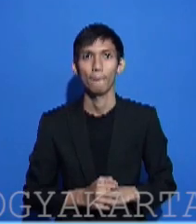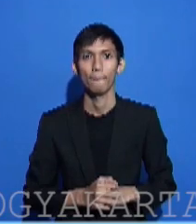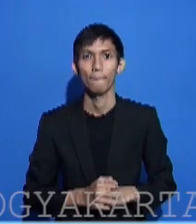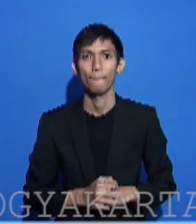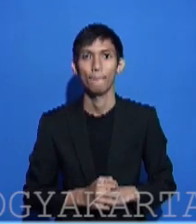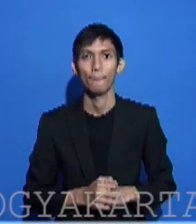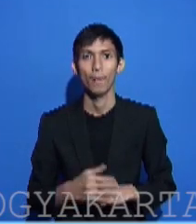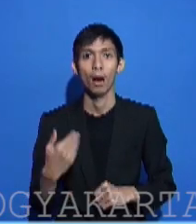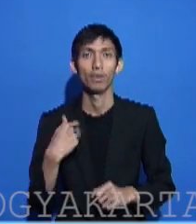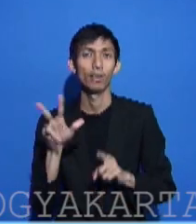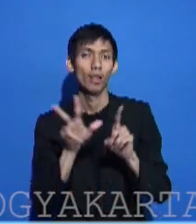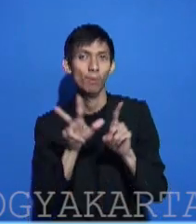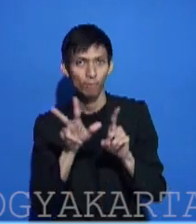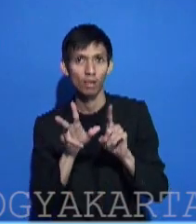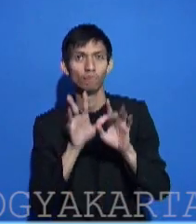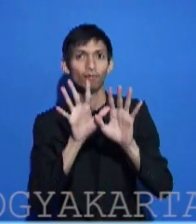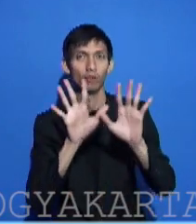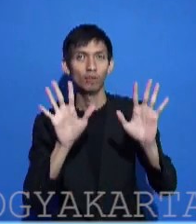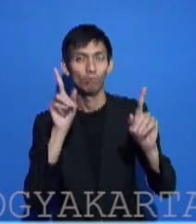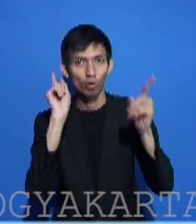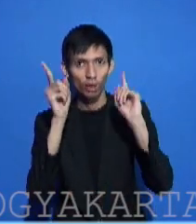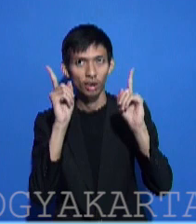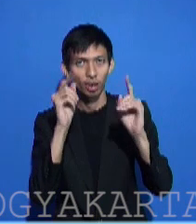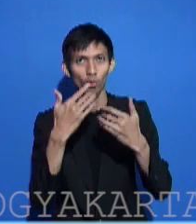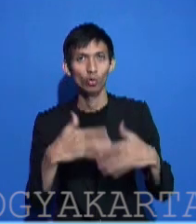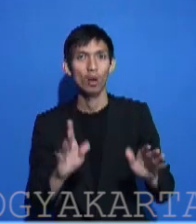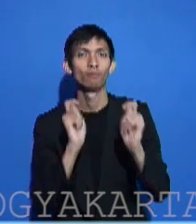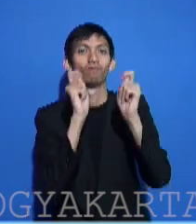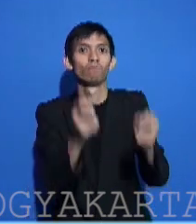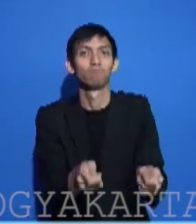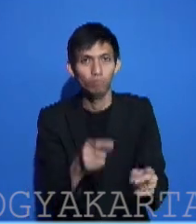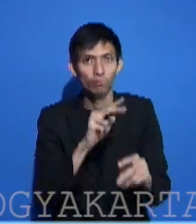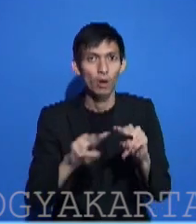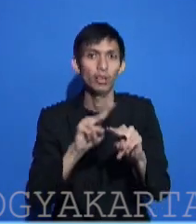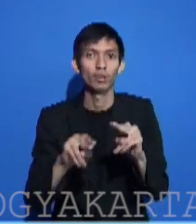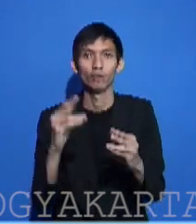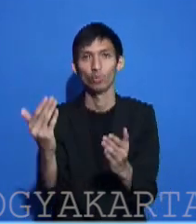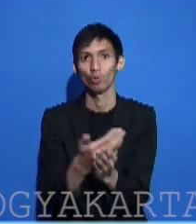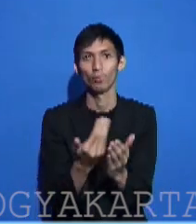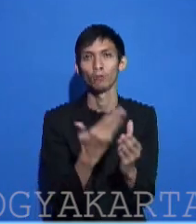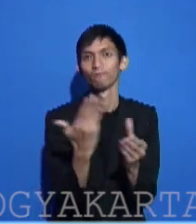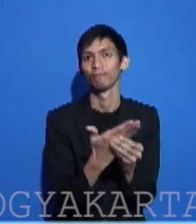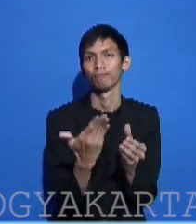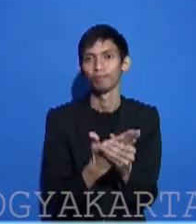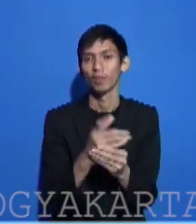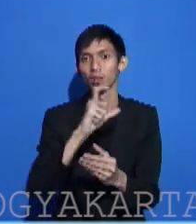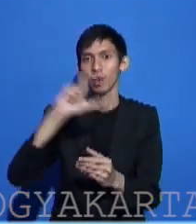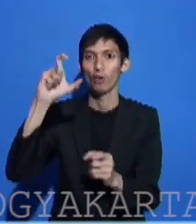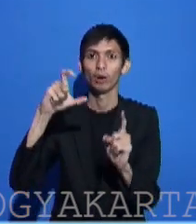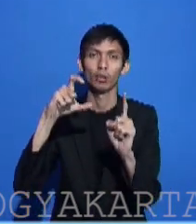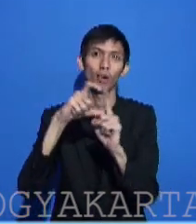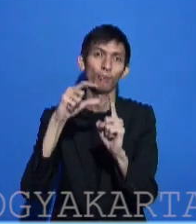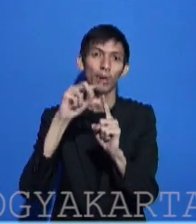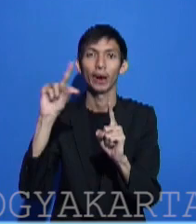18 partai politik peserta pemilu telah menyelesaikan pengajuan perbaikan dokumen persyaratan bakal Calon Legislatif caleg dari